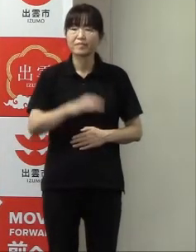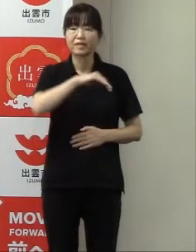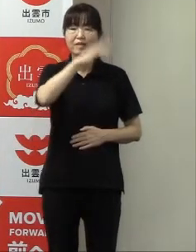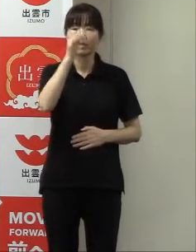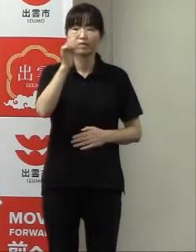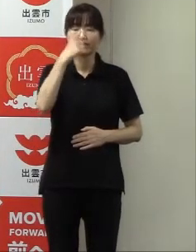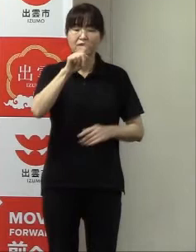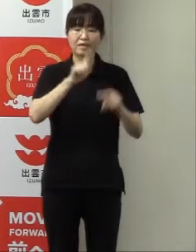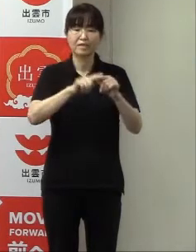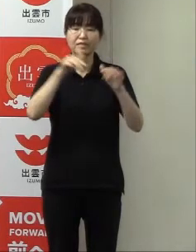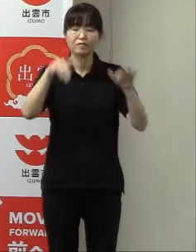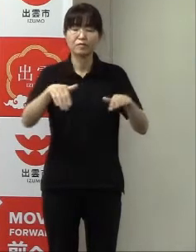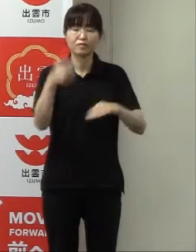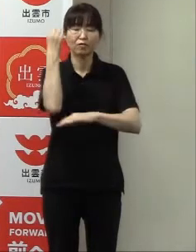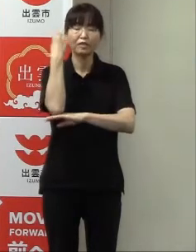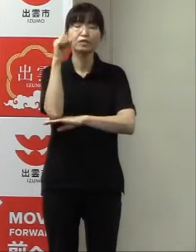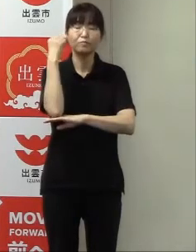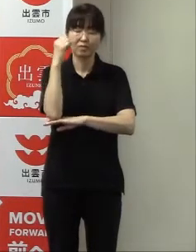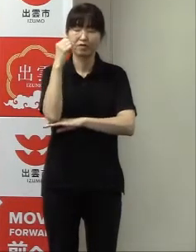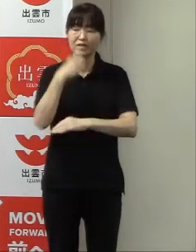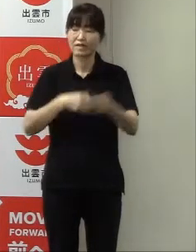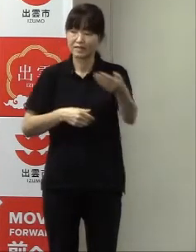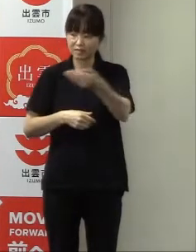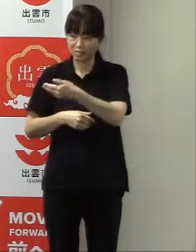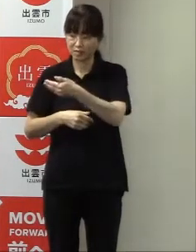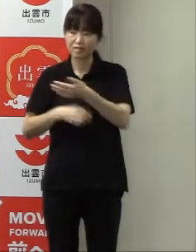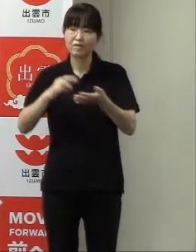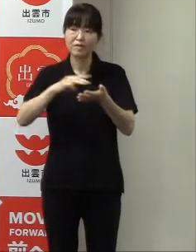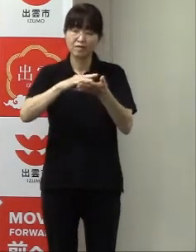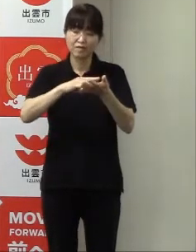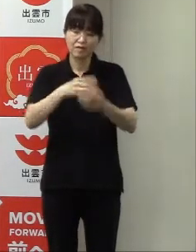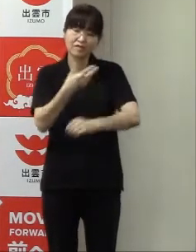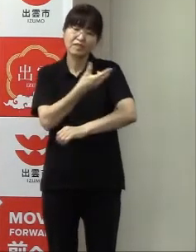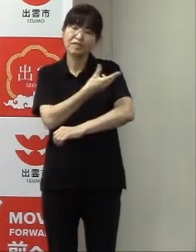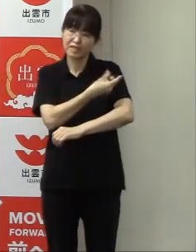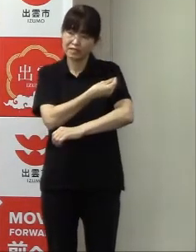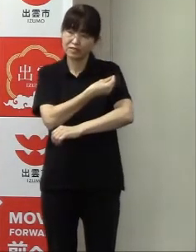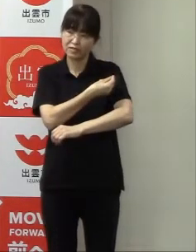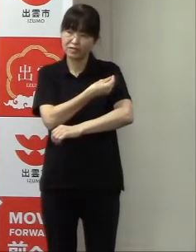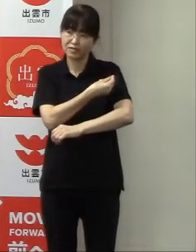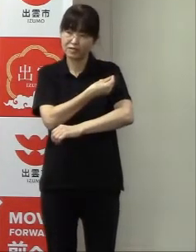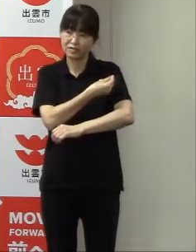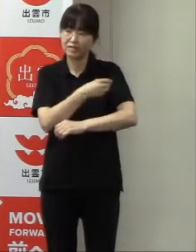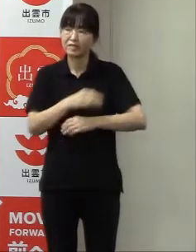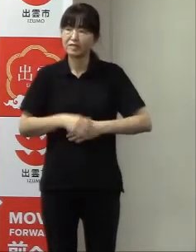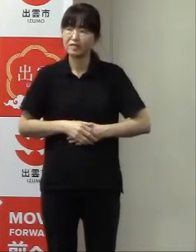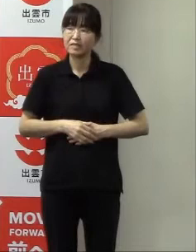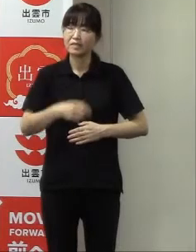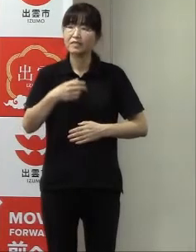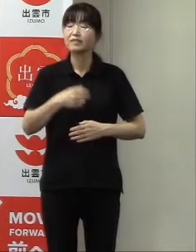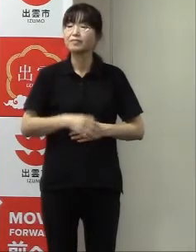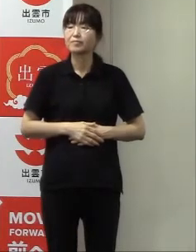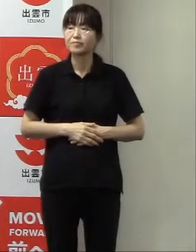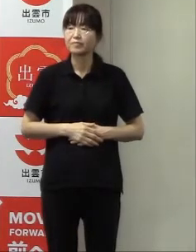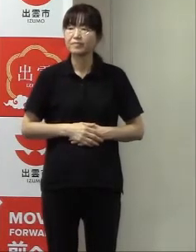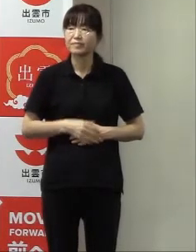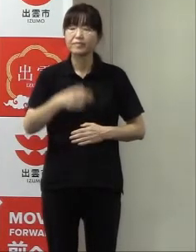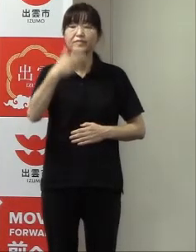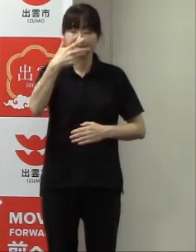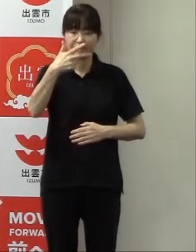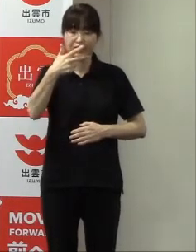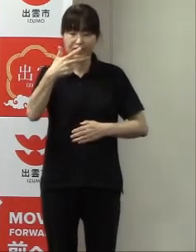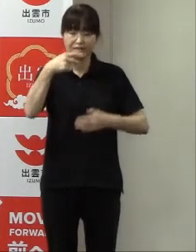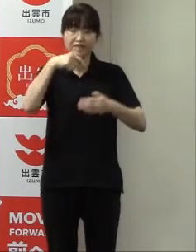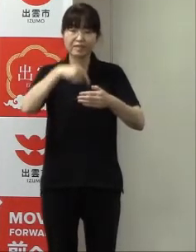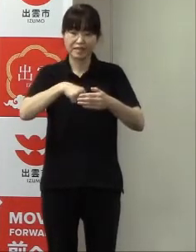参院長事務のつくばりです。ワクチン接種のことについてですが、これまで市は独自で優先接種者を決めてやってきた中